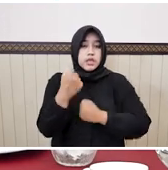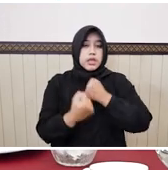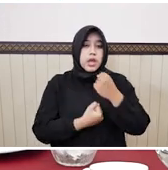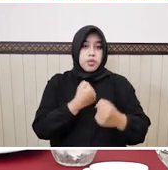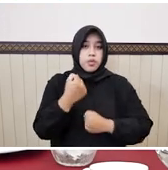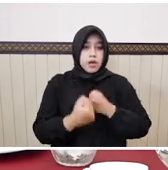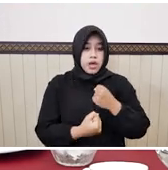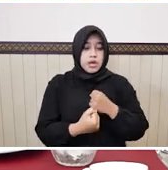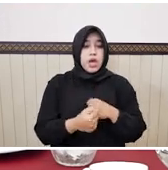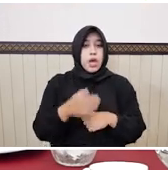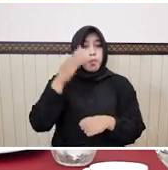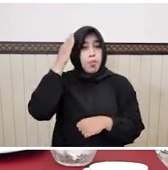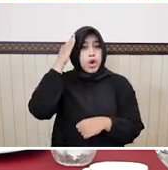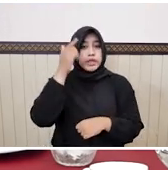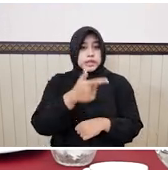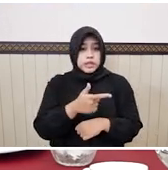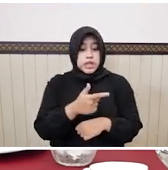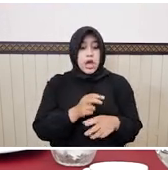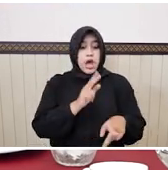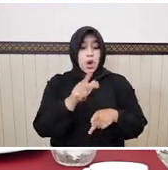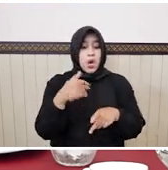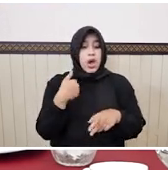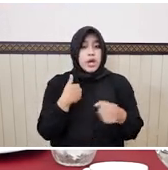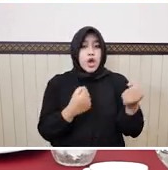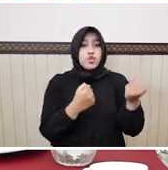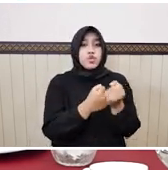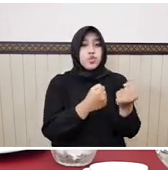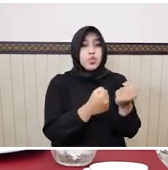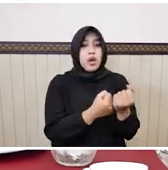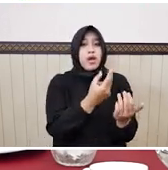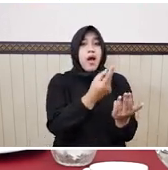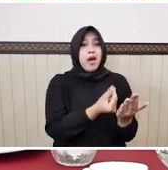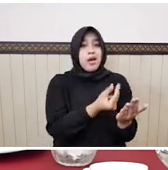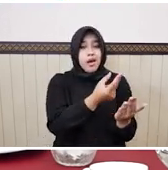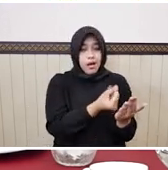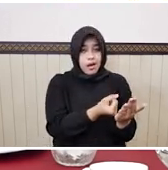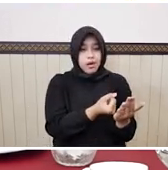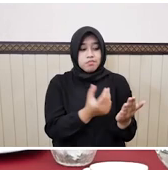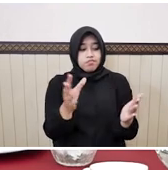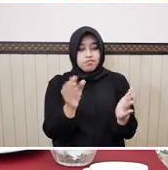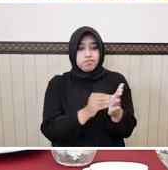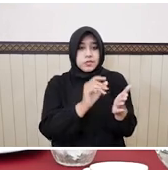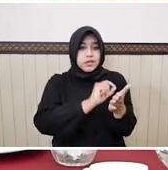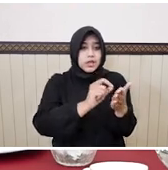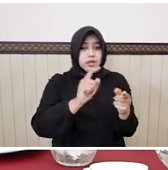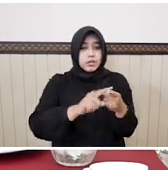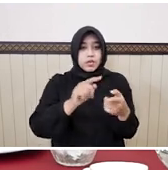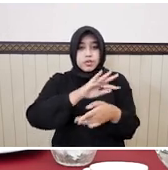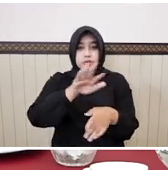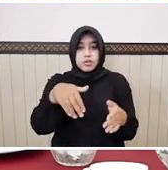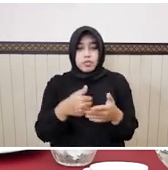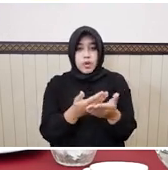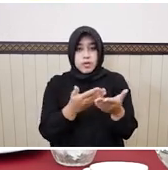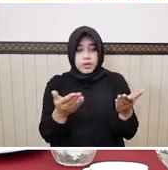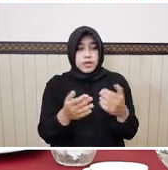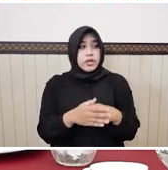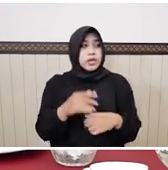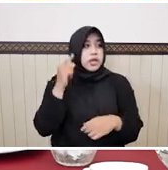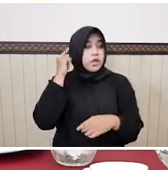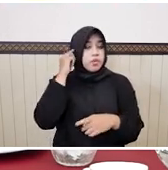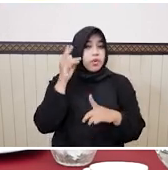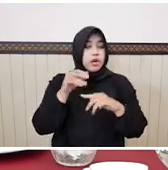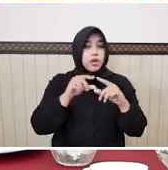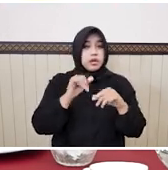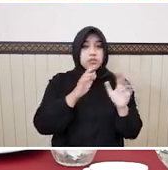instapay oleh kepolisian kalau ada support anggaran betul ini jadi catatan buat kita semua tadi burati